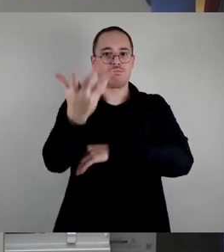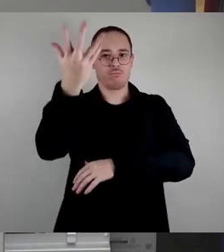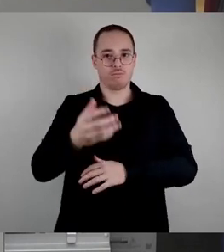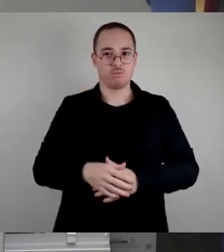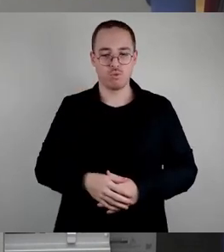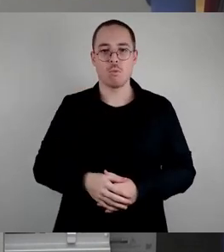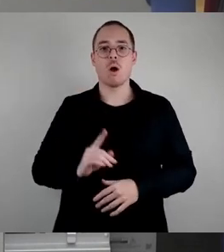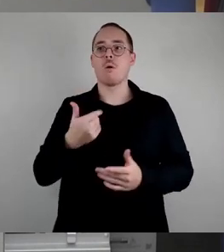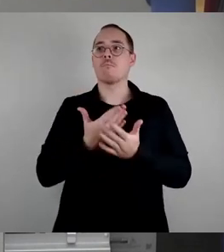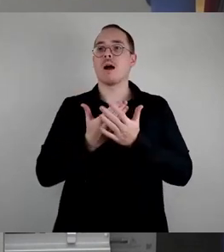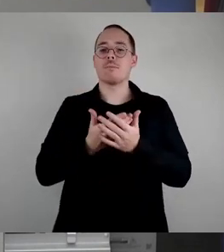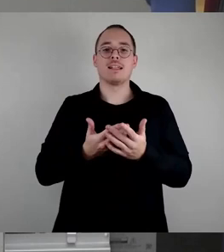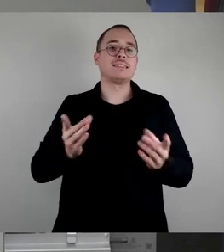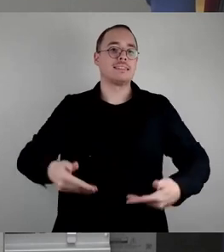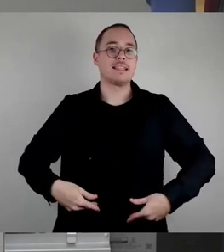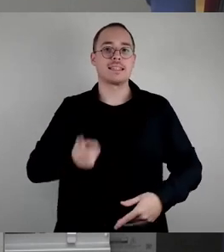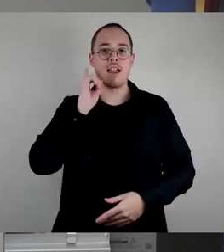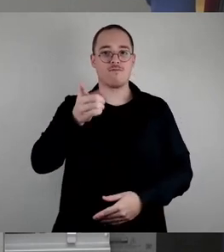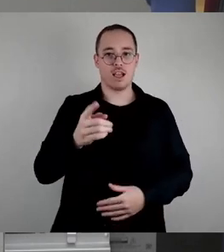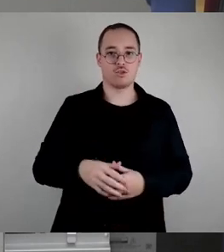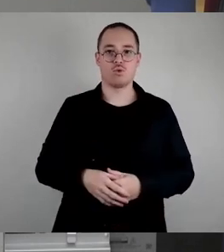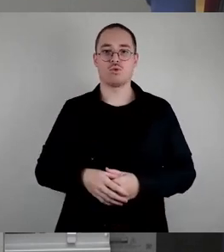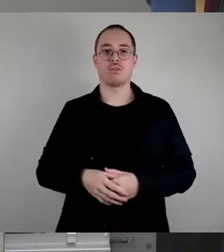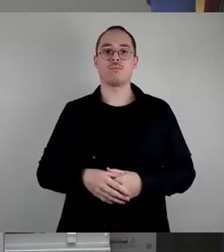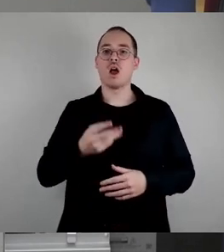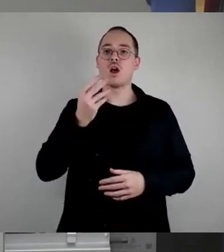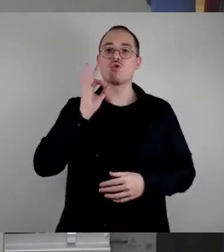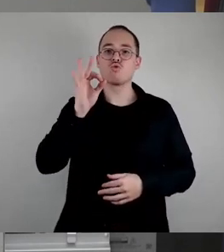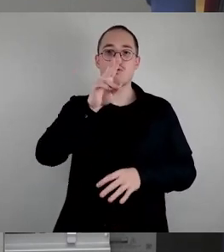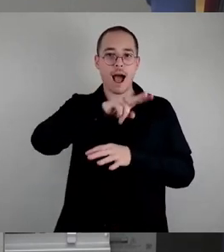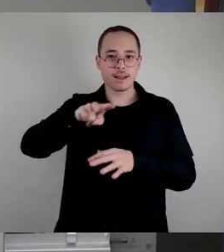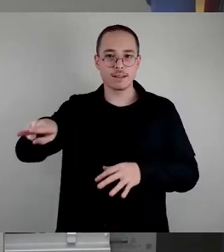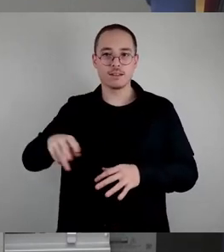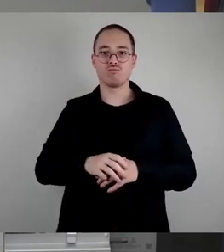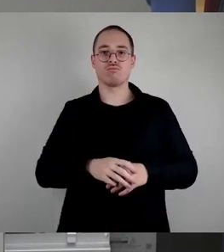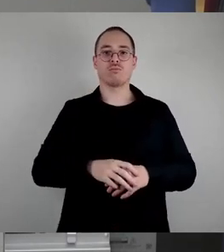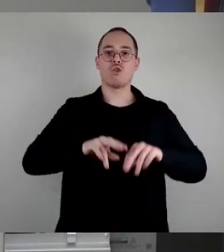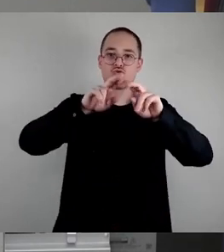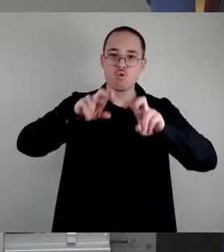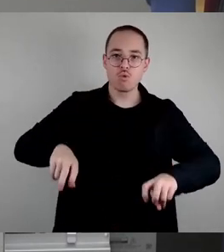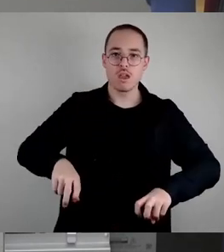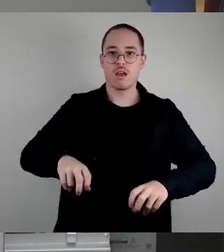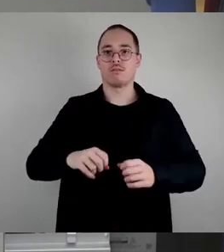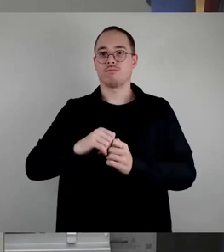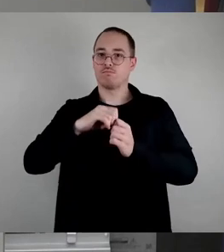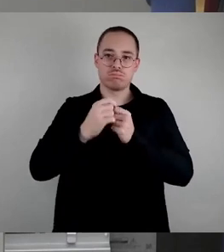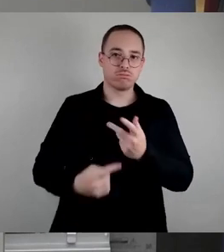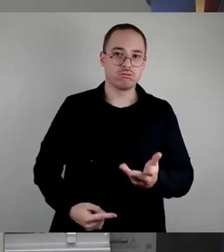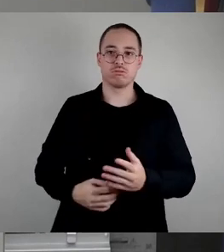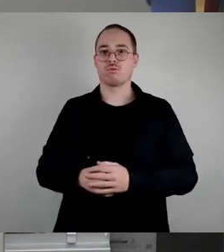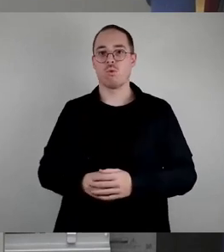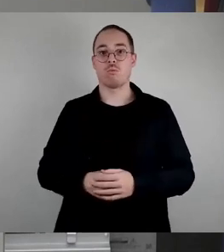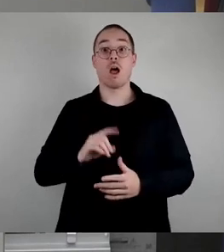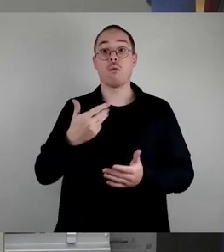und Geschäftsverteilungspläne, Gutachten, Studien und so weiter, alles, was die Stadt Dresden in Auftrag gegeben hat, auch Verträge der Daseinsvorsorge